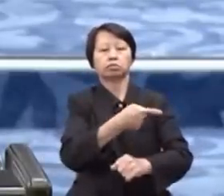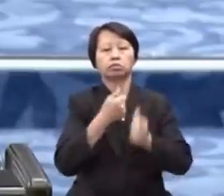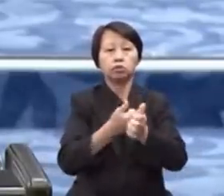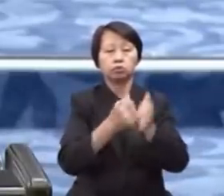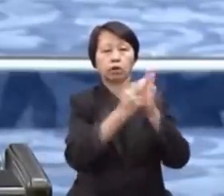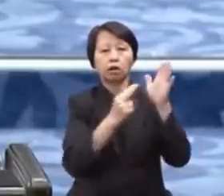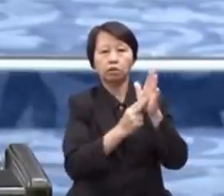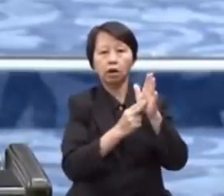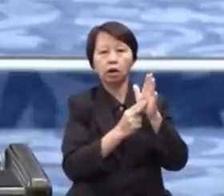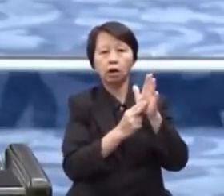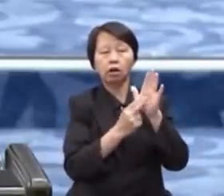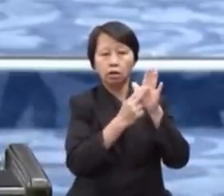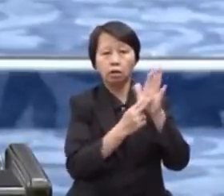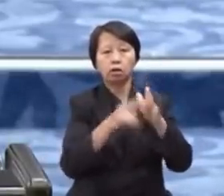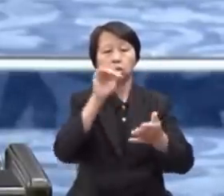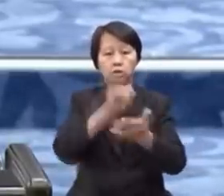undang-undang